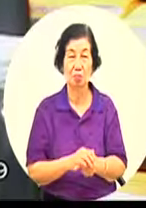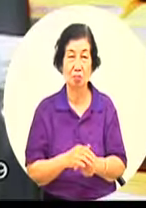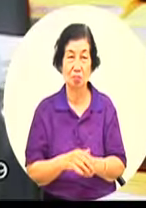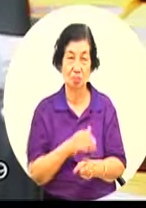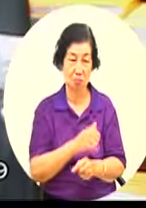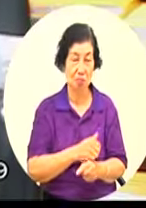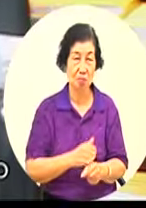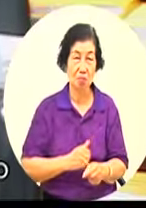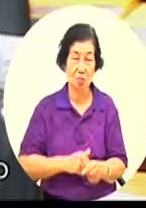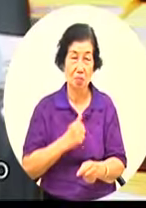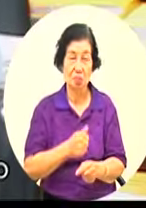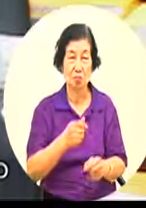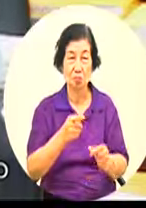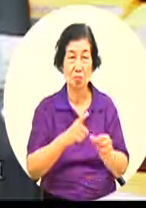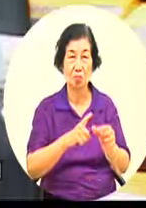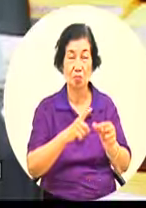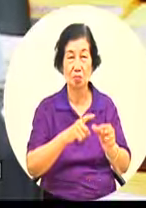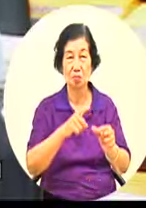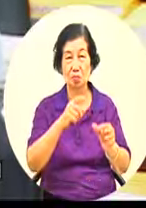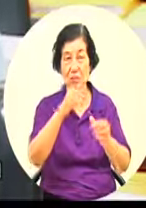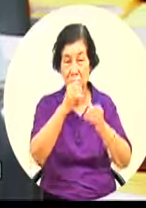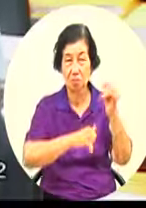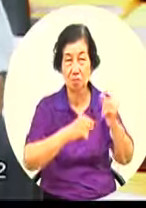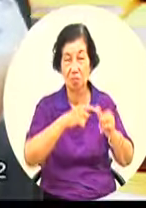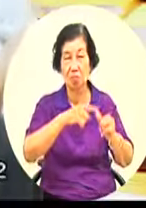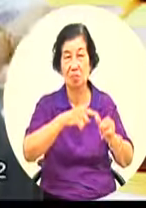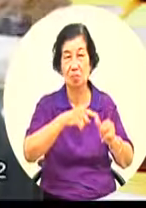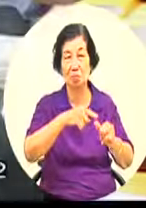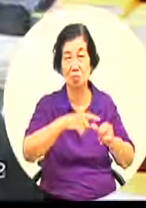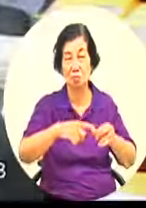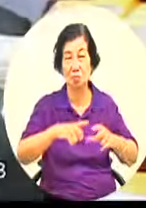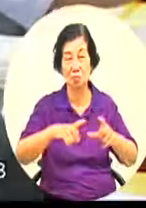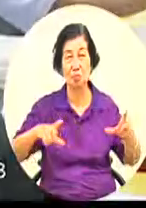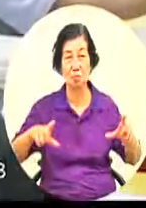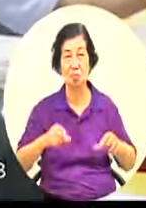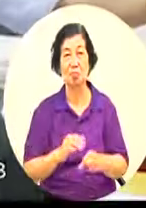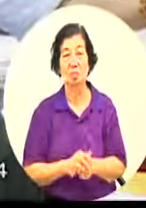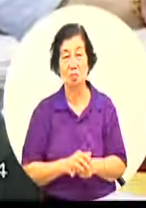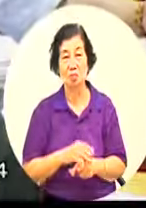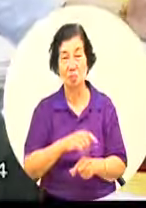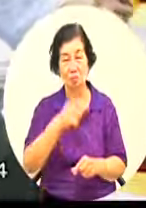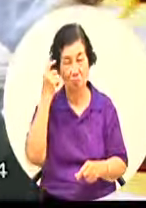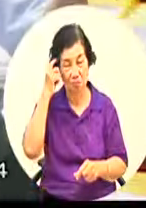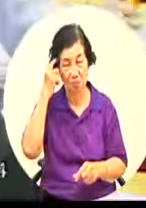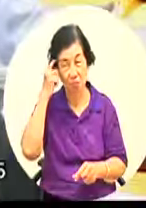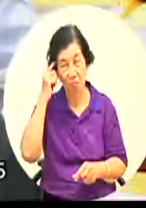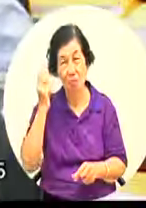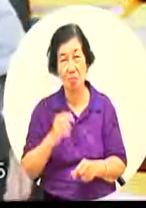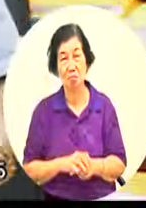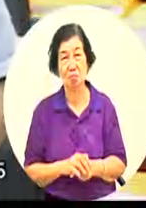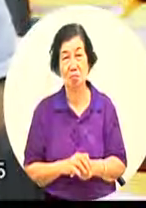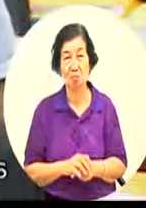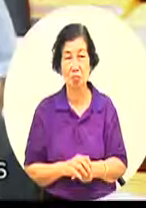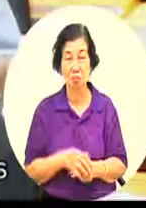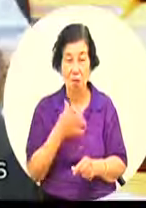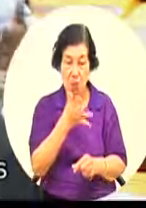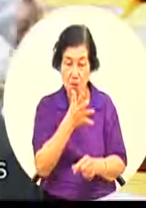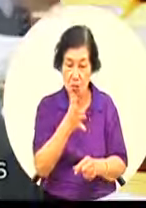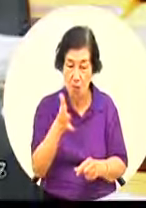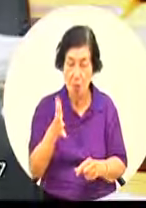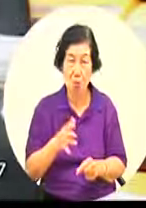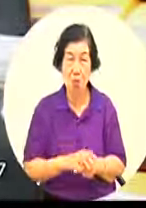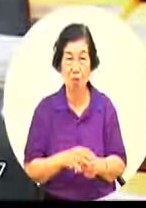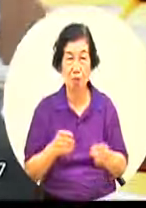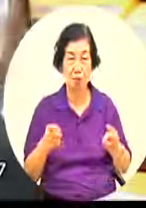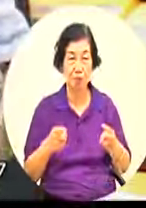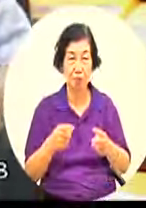看下啊，好，我觉得，因为他是一个，他的脑海里面我不知道，因为我一直要问他这个问题，到底前镇小港